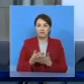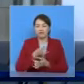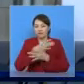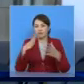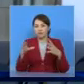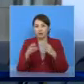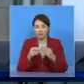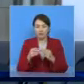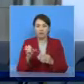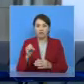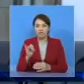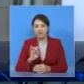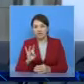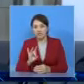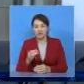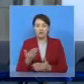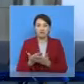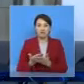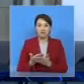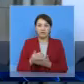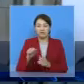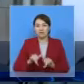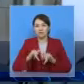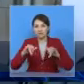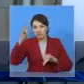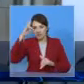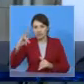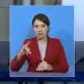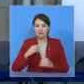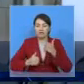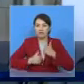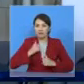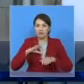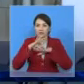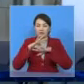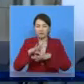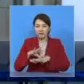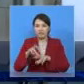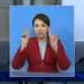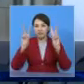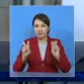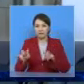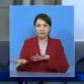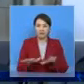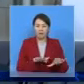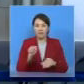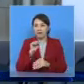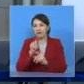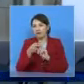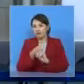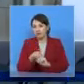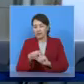Этнокультурным объединением «Болгар» в рамках развития казахстанского патриотизма было проведено тематическое мероприятие, приуроченное